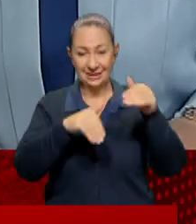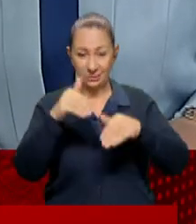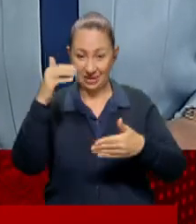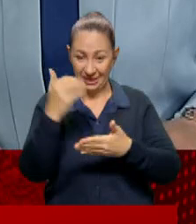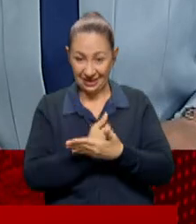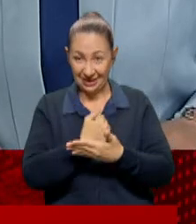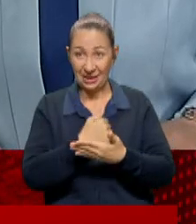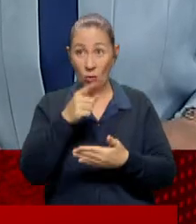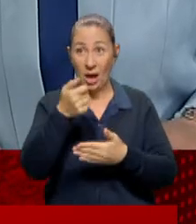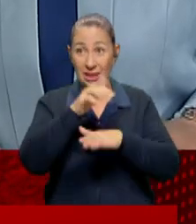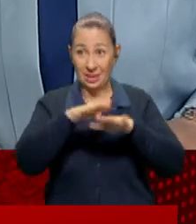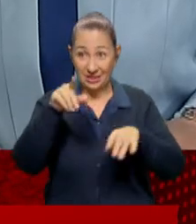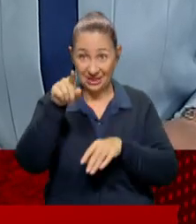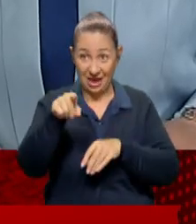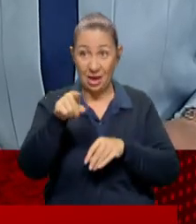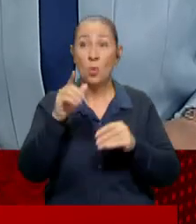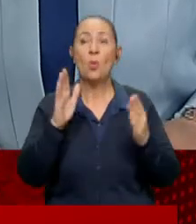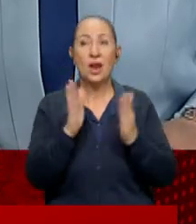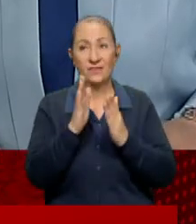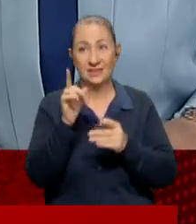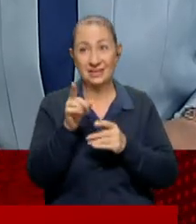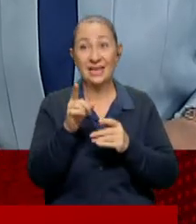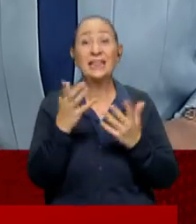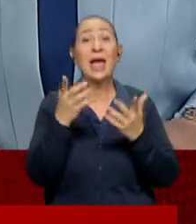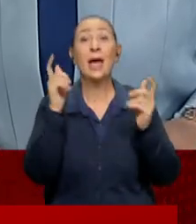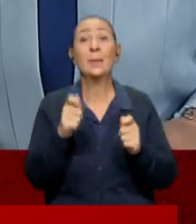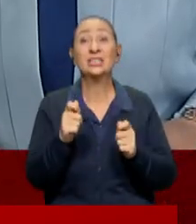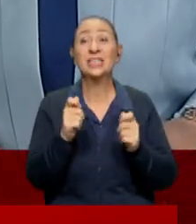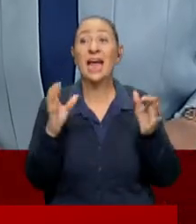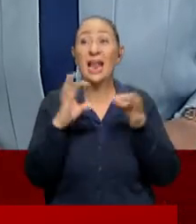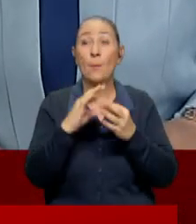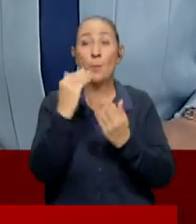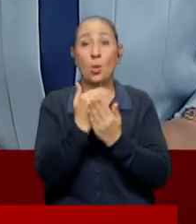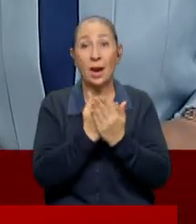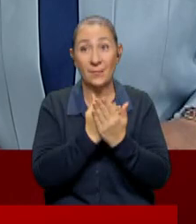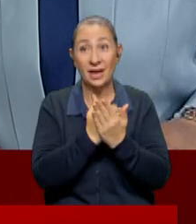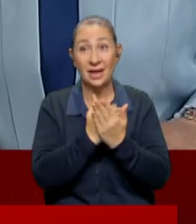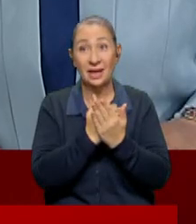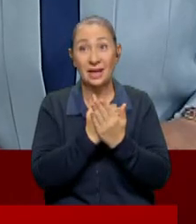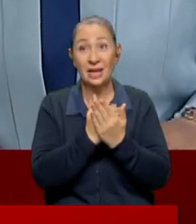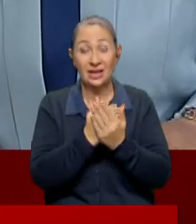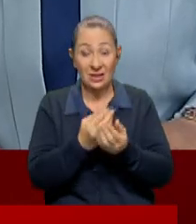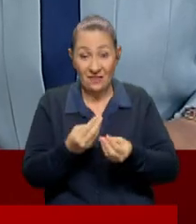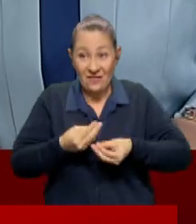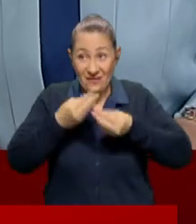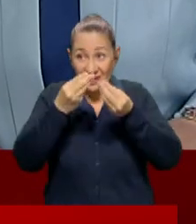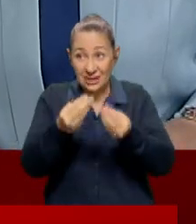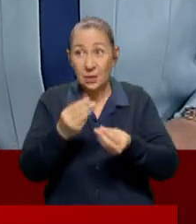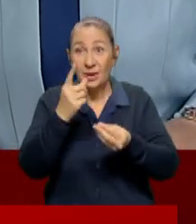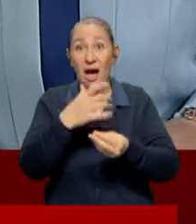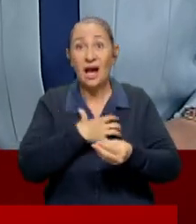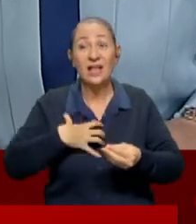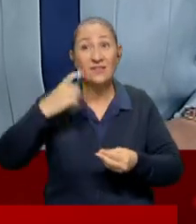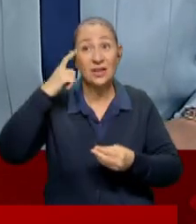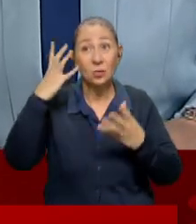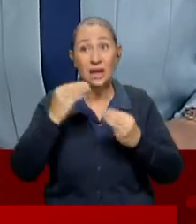kazanırsa bu altılı masa, muhalefet ne yapacaklarına dair programları ortaya koyabilecekleri bir ana